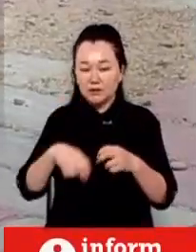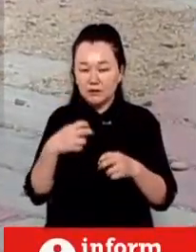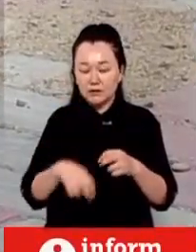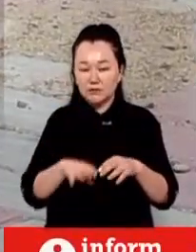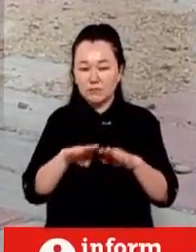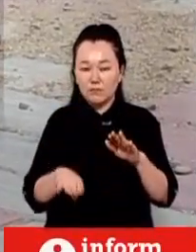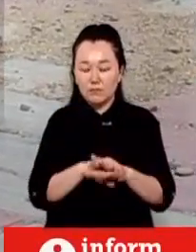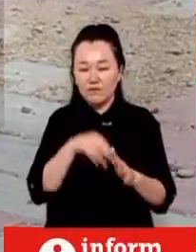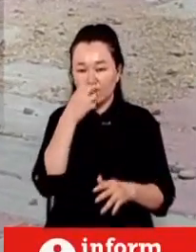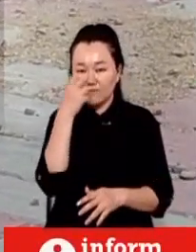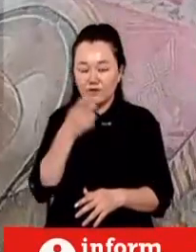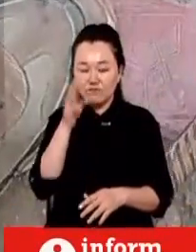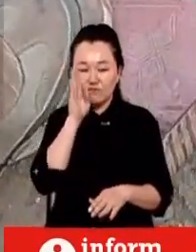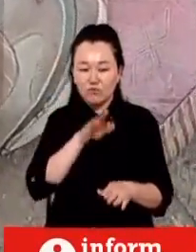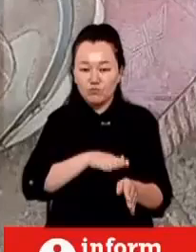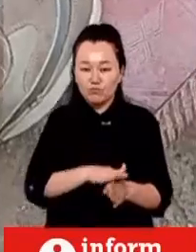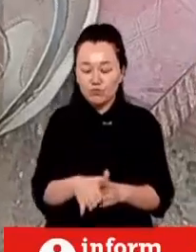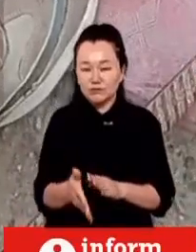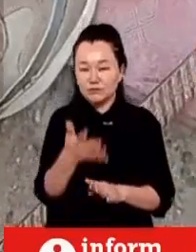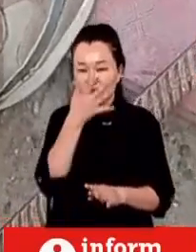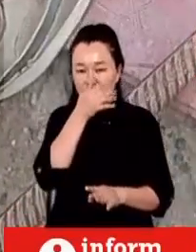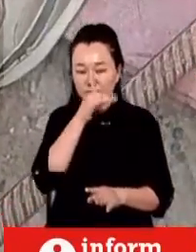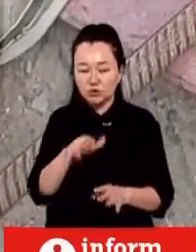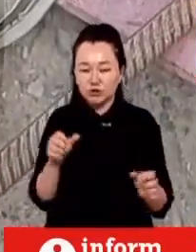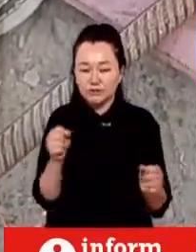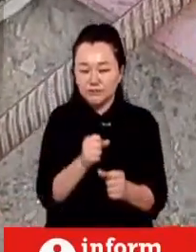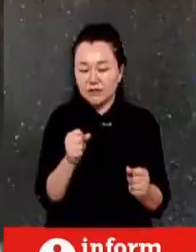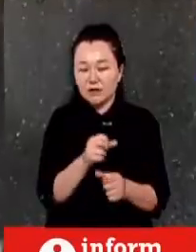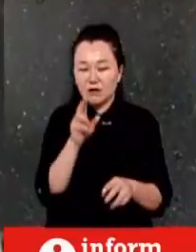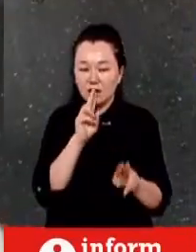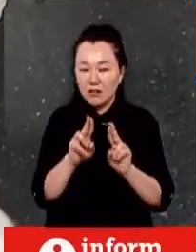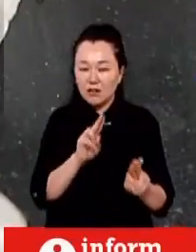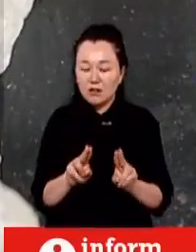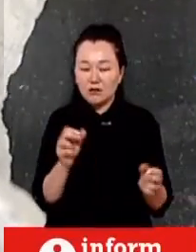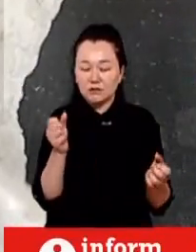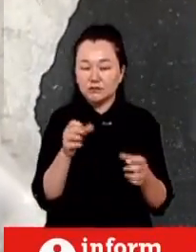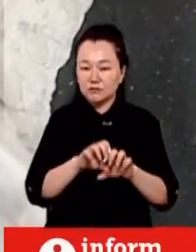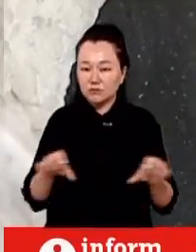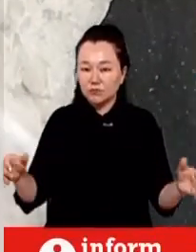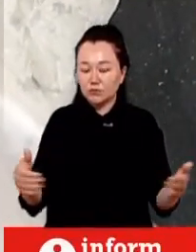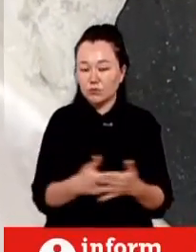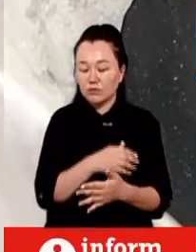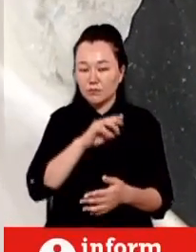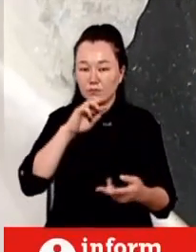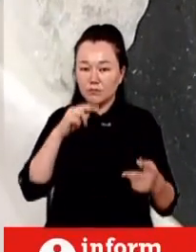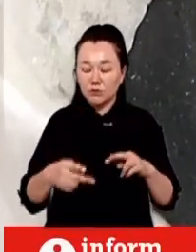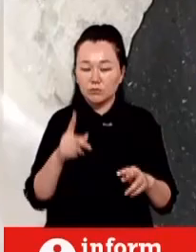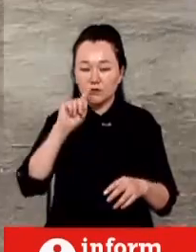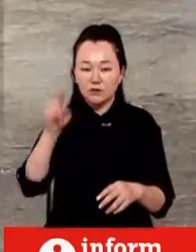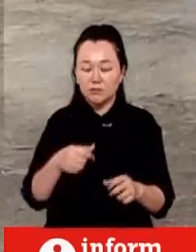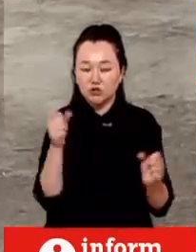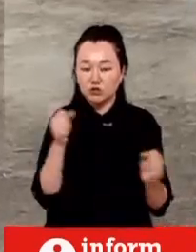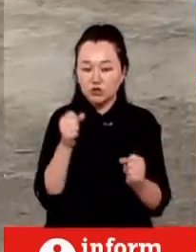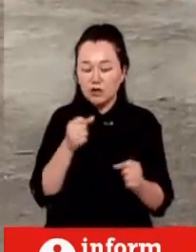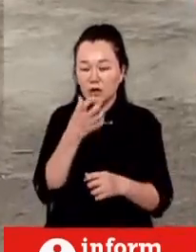төлемі сасық суға толып қалды деп отыр. Жиналғандар қысы жазы жарылып, қырық жамалған құбырларды жаңасына ауыстыруды талап етеді. Оның үстіне қыста жылу